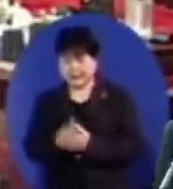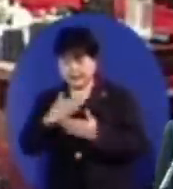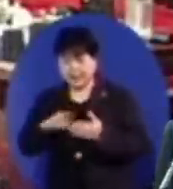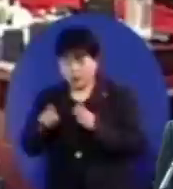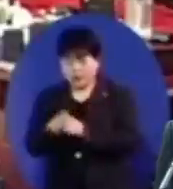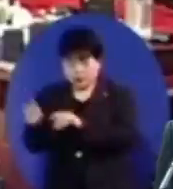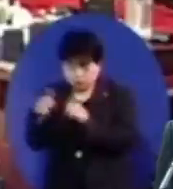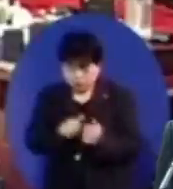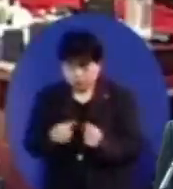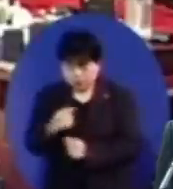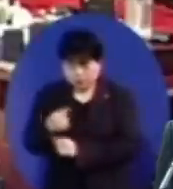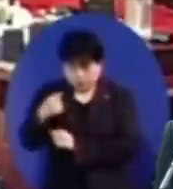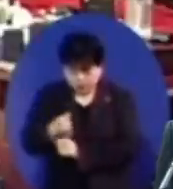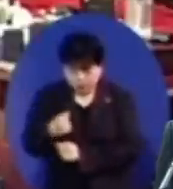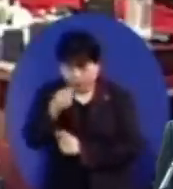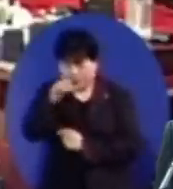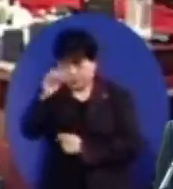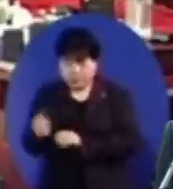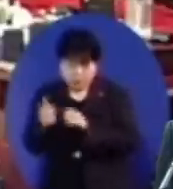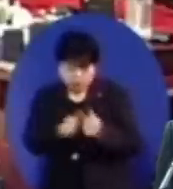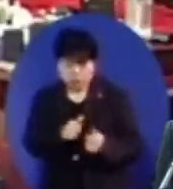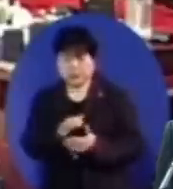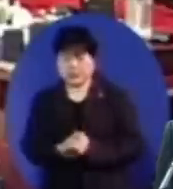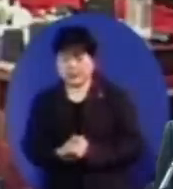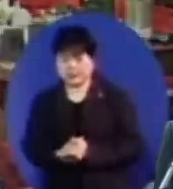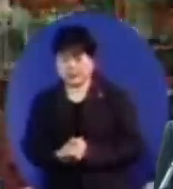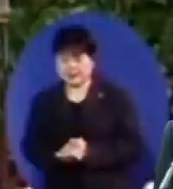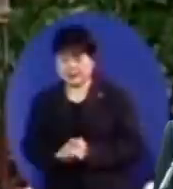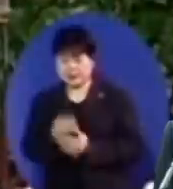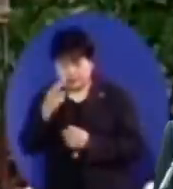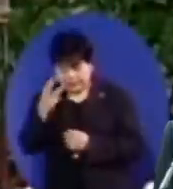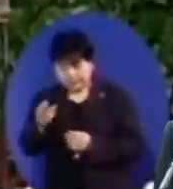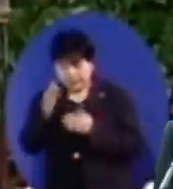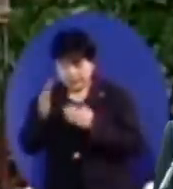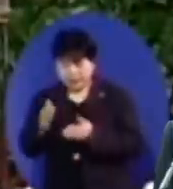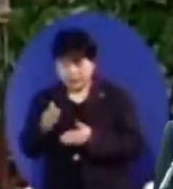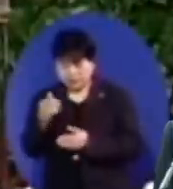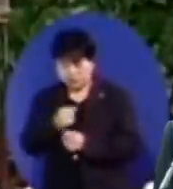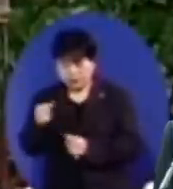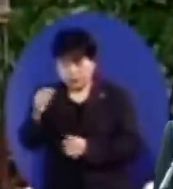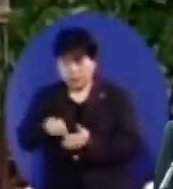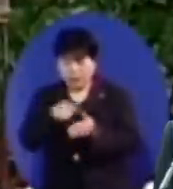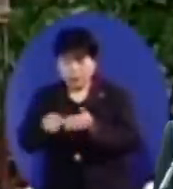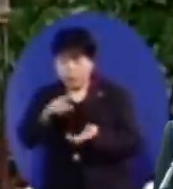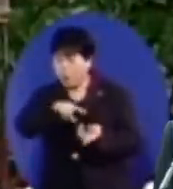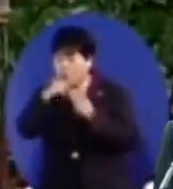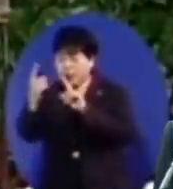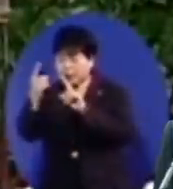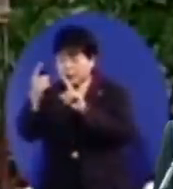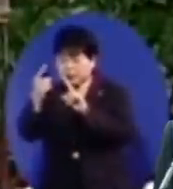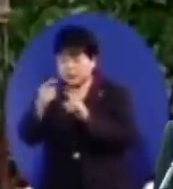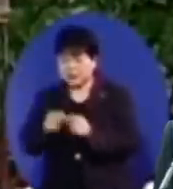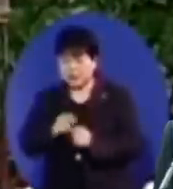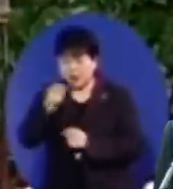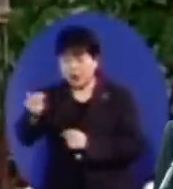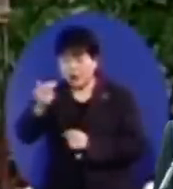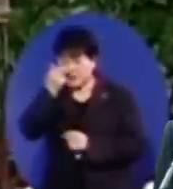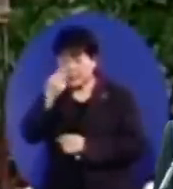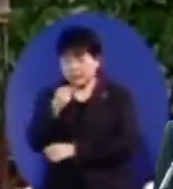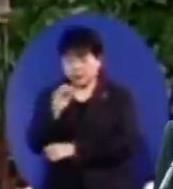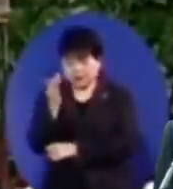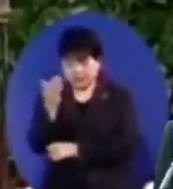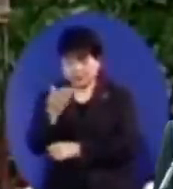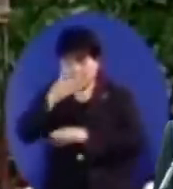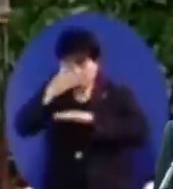위하여 중한 죄짐 지고 십자가에서 죽으셨다가 사흘 만에 죄짐을 다 청산하시고 부활하셔서 영생의 근본이 되는